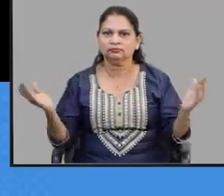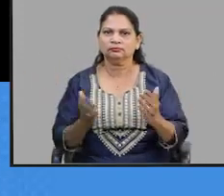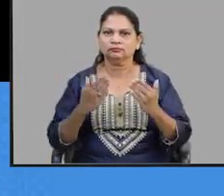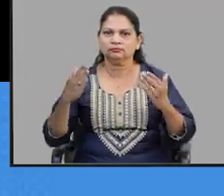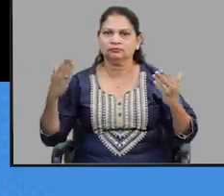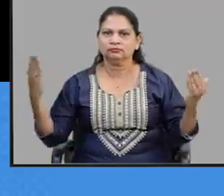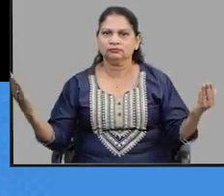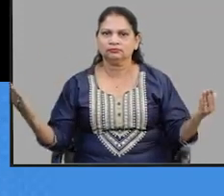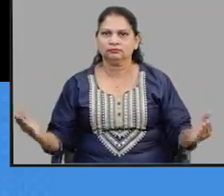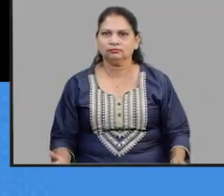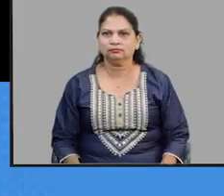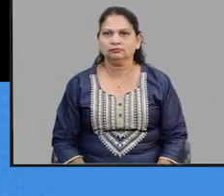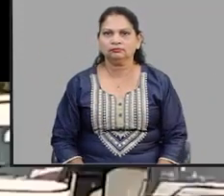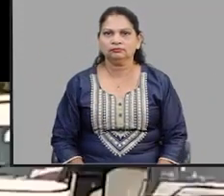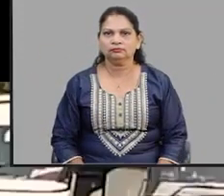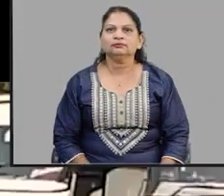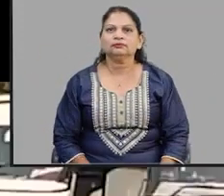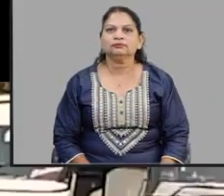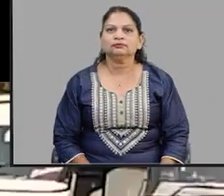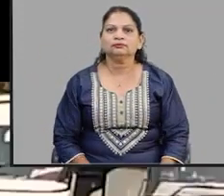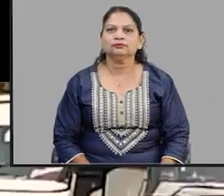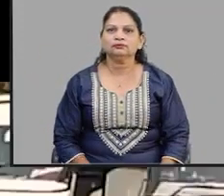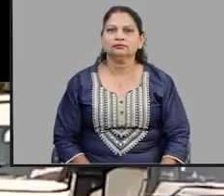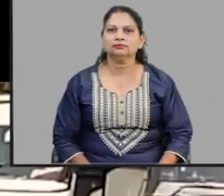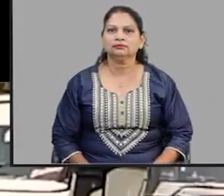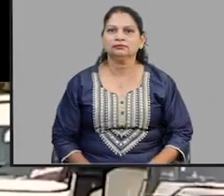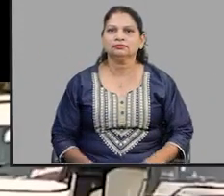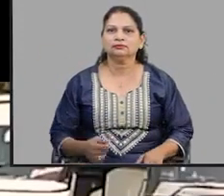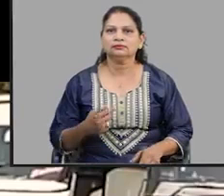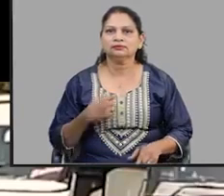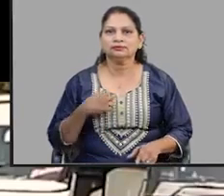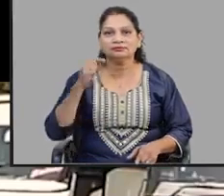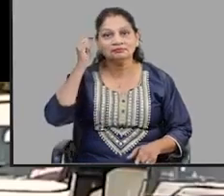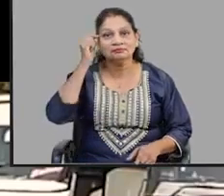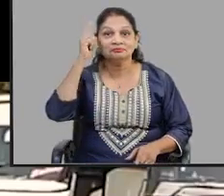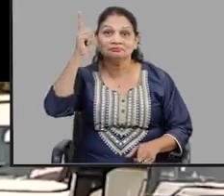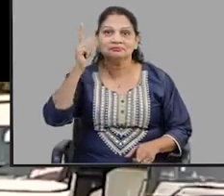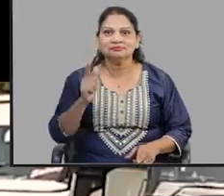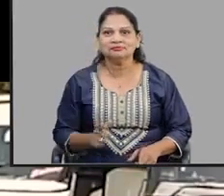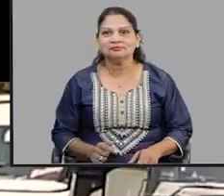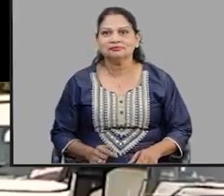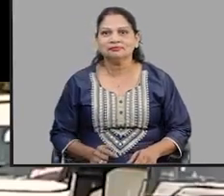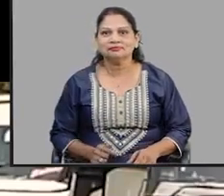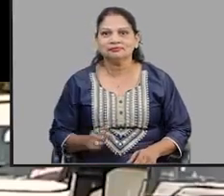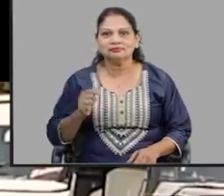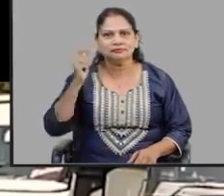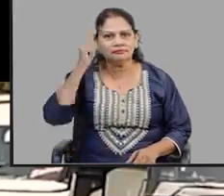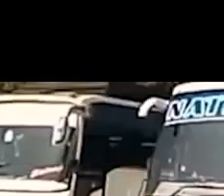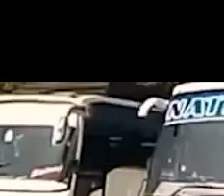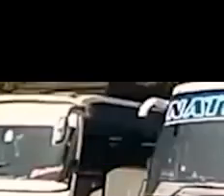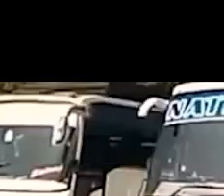विद डिसेबिलिटी को लेके ही कर रहे हैं। अरे आप बता रहे हो कि इलेक्शन आयोग ने ये सारी चीजें की है,